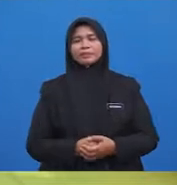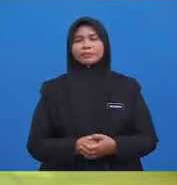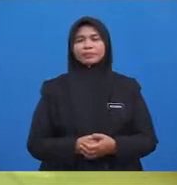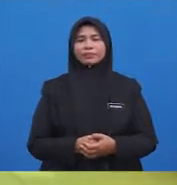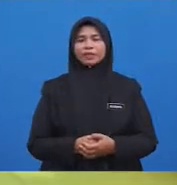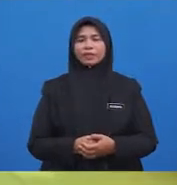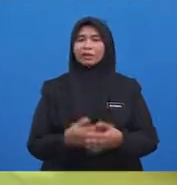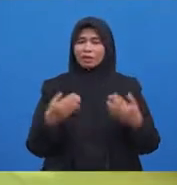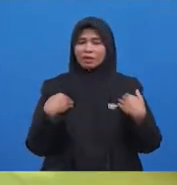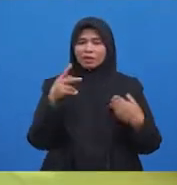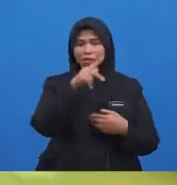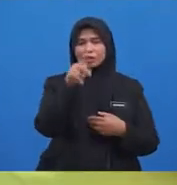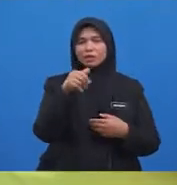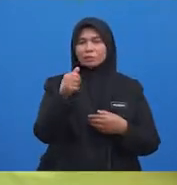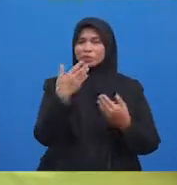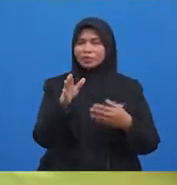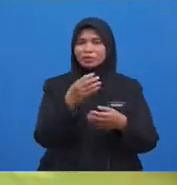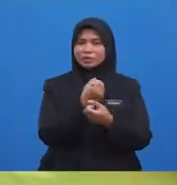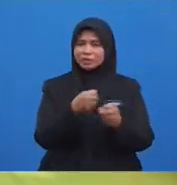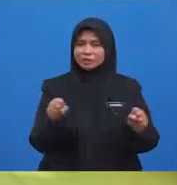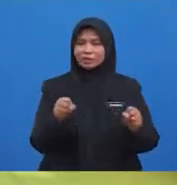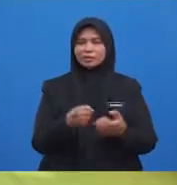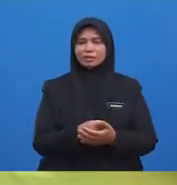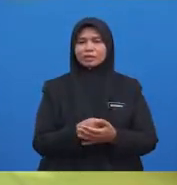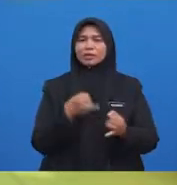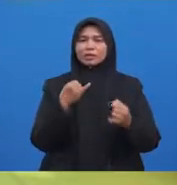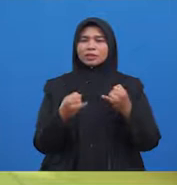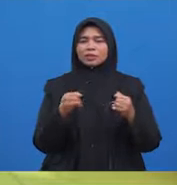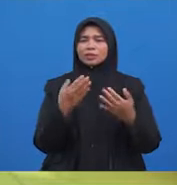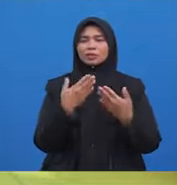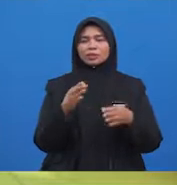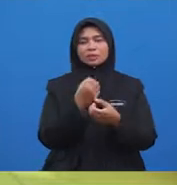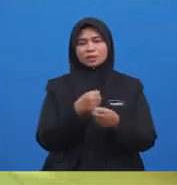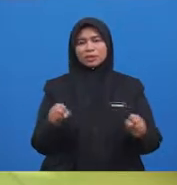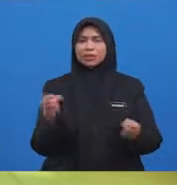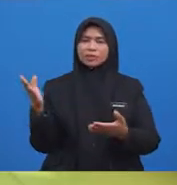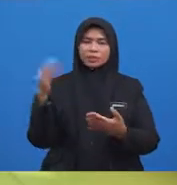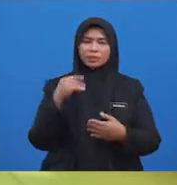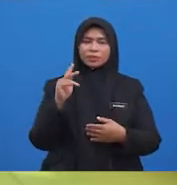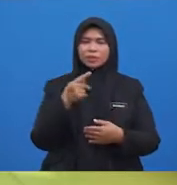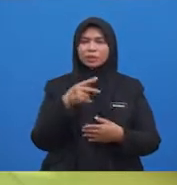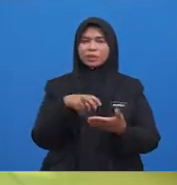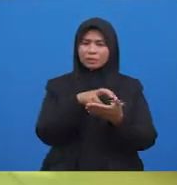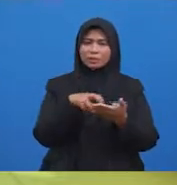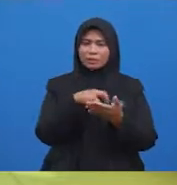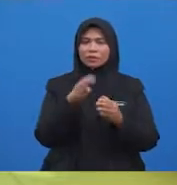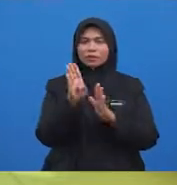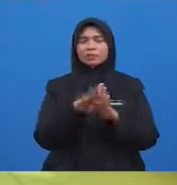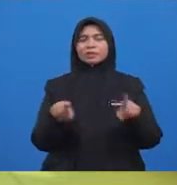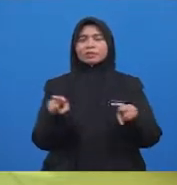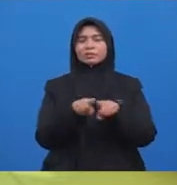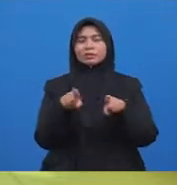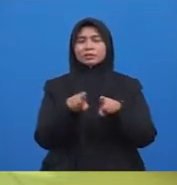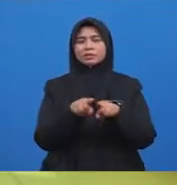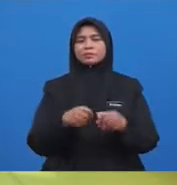Hai adakah Kamu semua sudah bersedia jika sudah bersedia Jom kita menolak ke bersama-sama